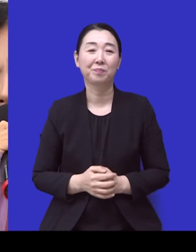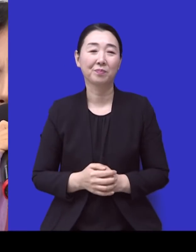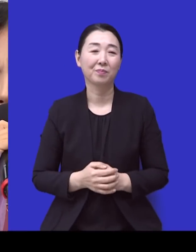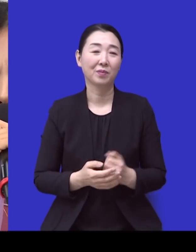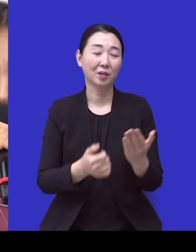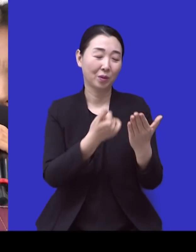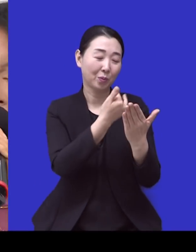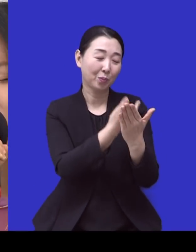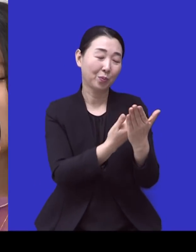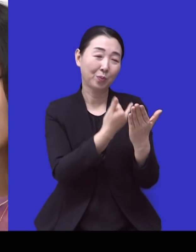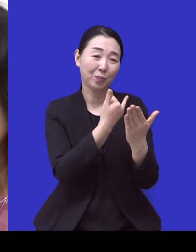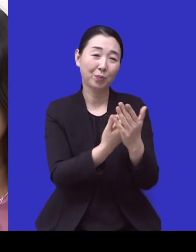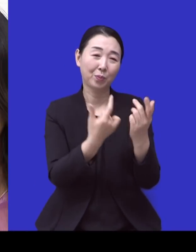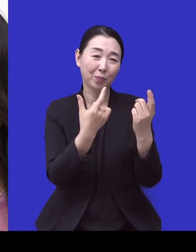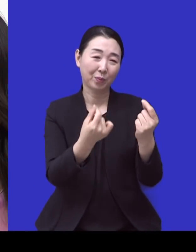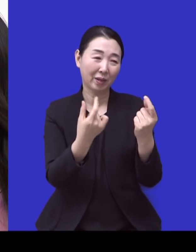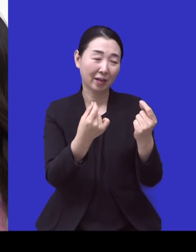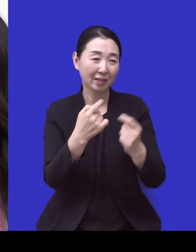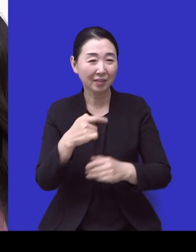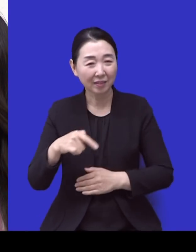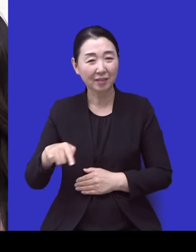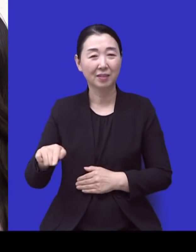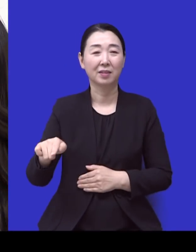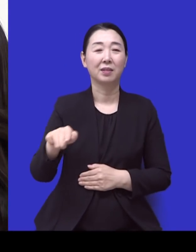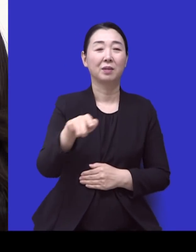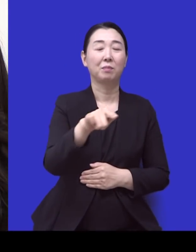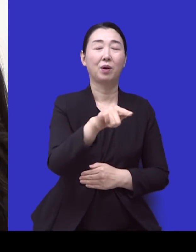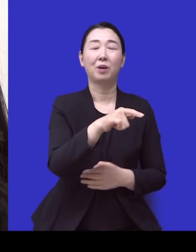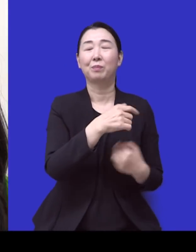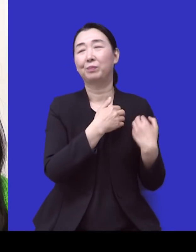고와 같이 너희를